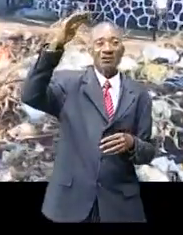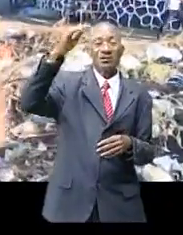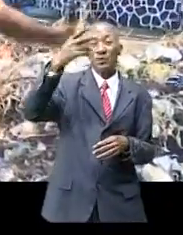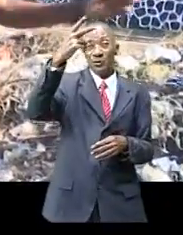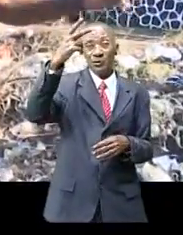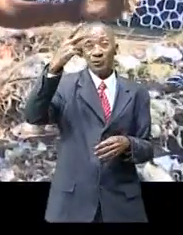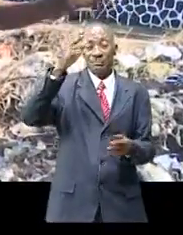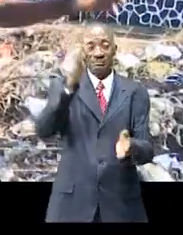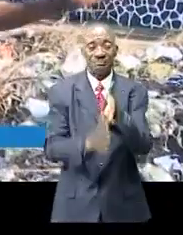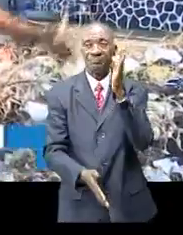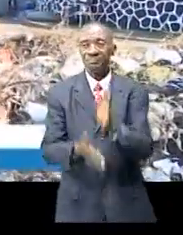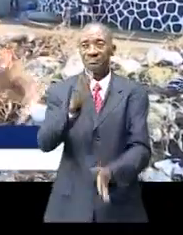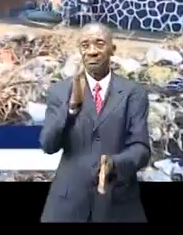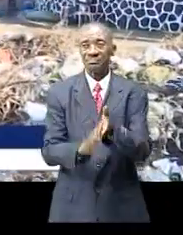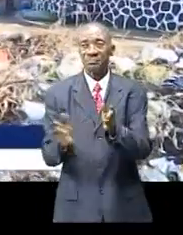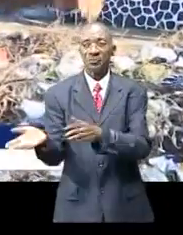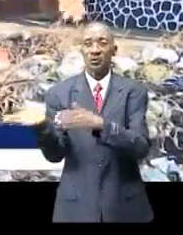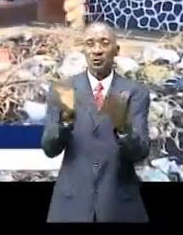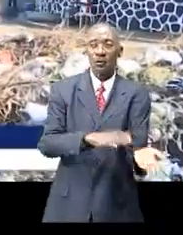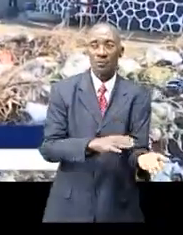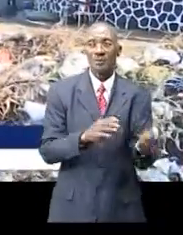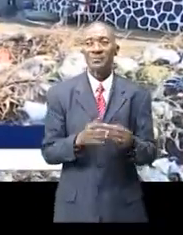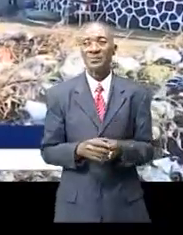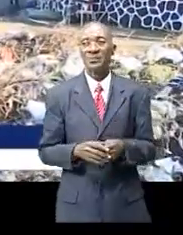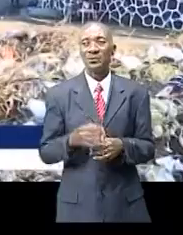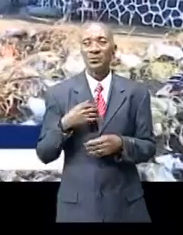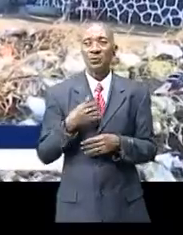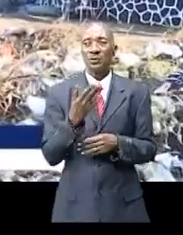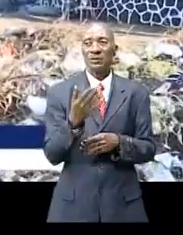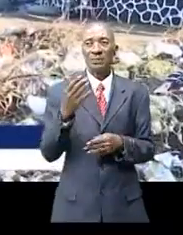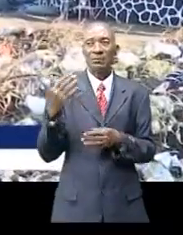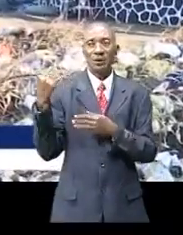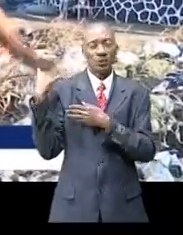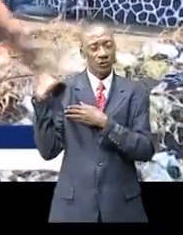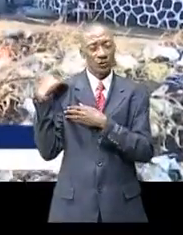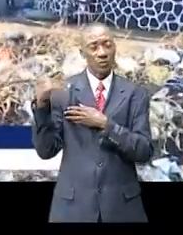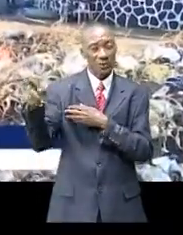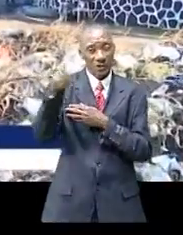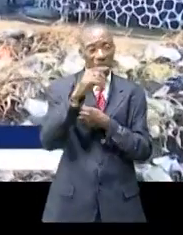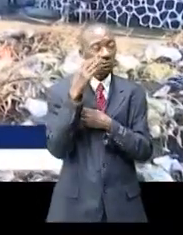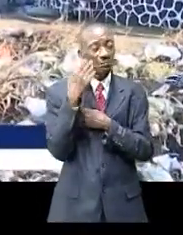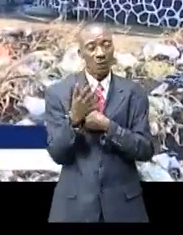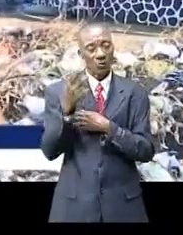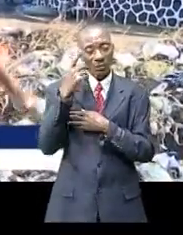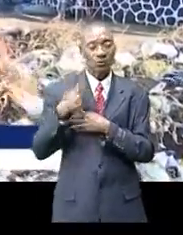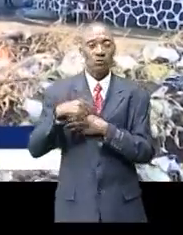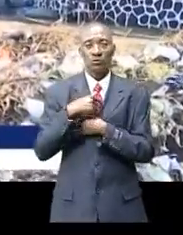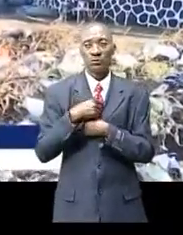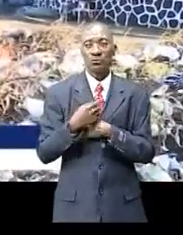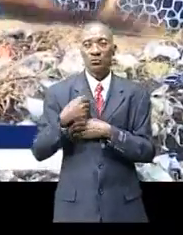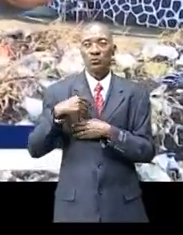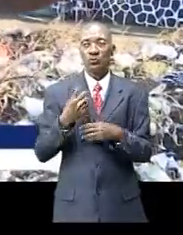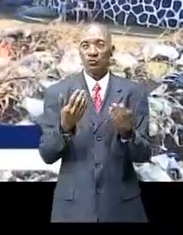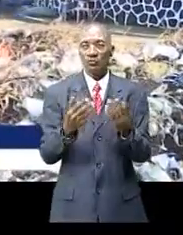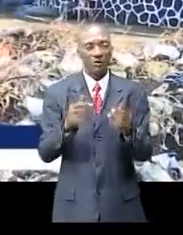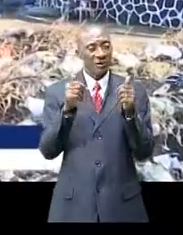Ici, il y avait une grande maison. Je demande à nos autorités d'avoir pitié de nous. Nous voulons vivre tranquillement, cette